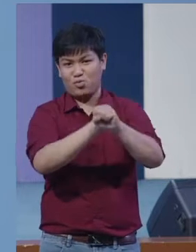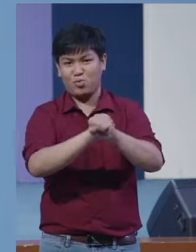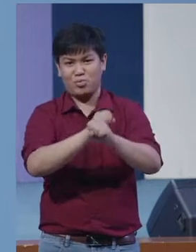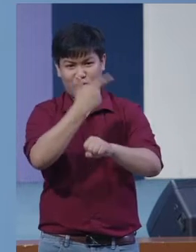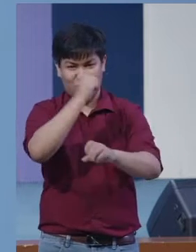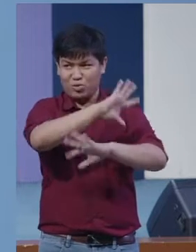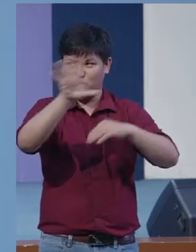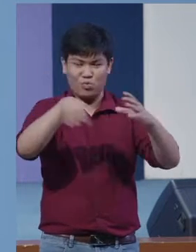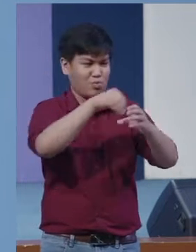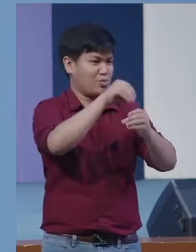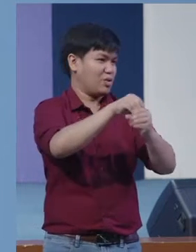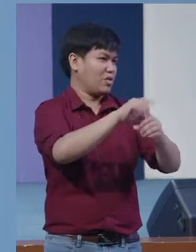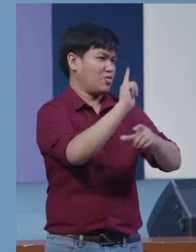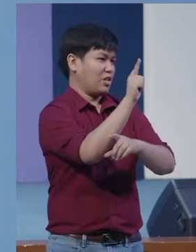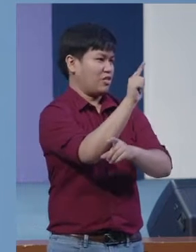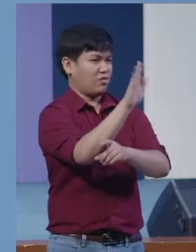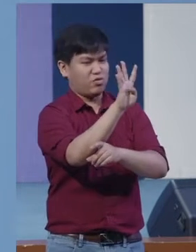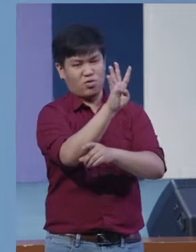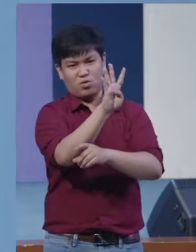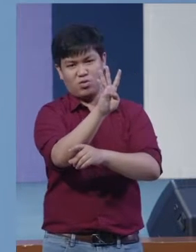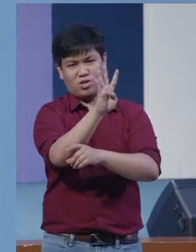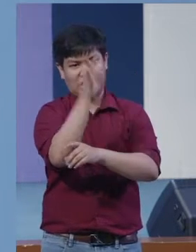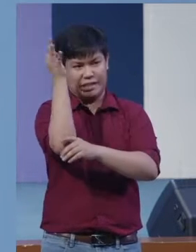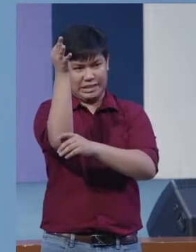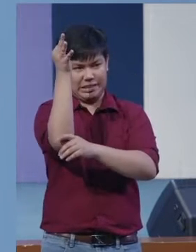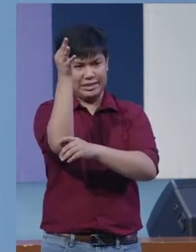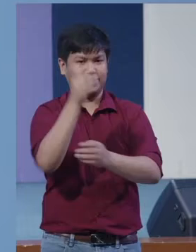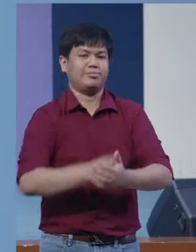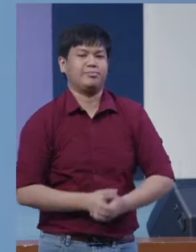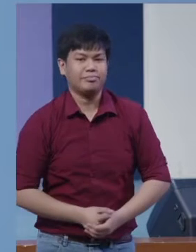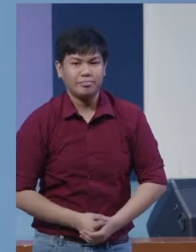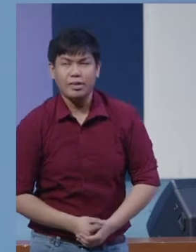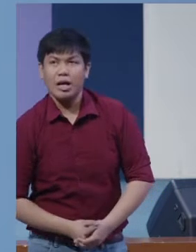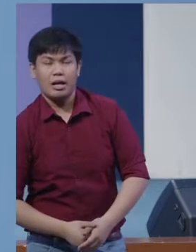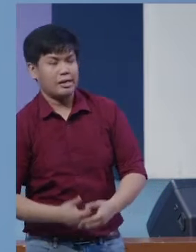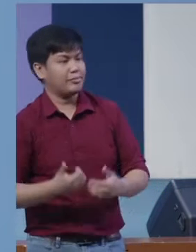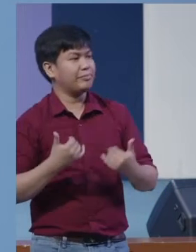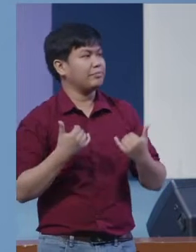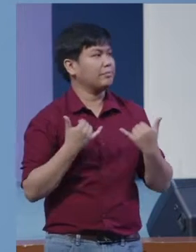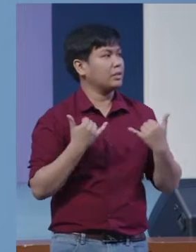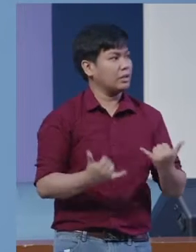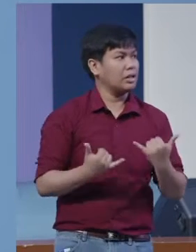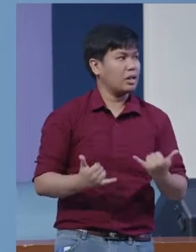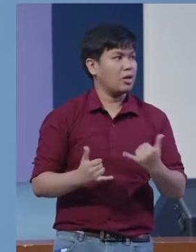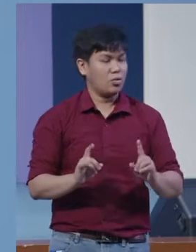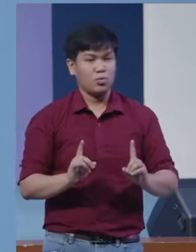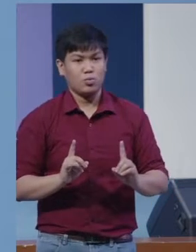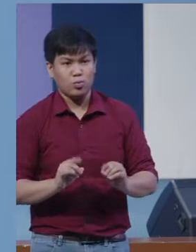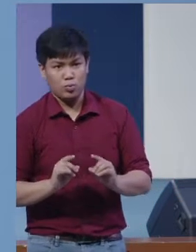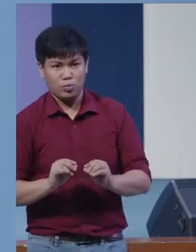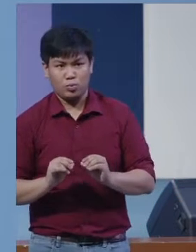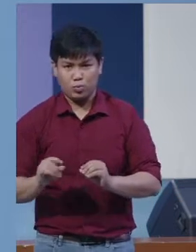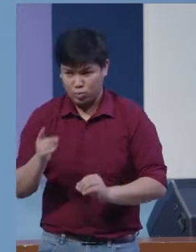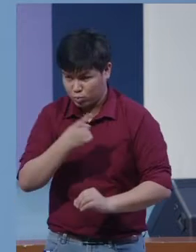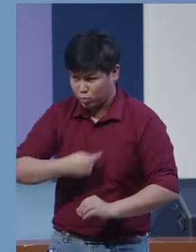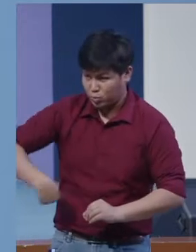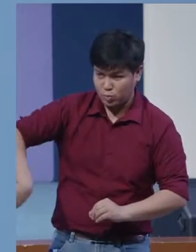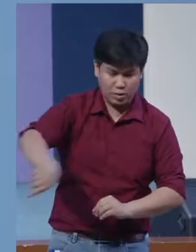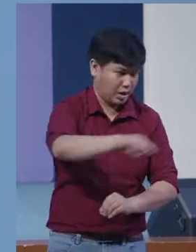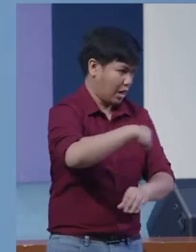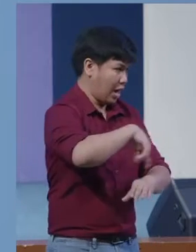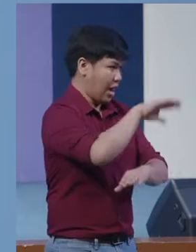Another sermon. At nararapat lang po dahil yung po ang pinaka-importante sa lahat. No? Ngunit sa hapong